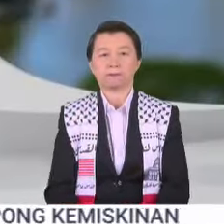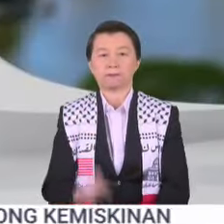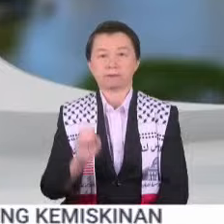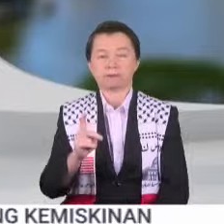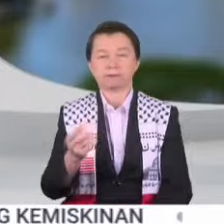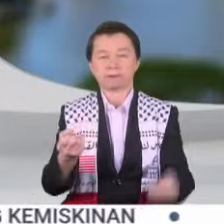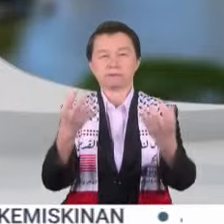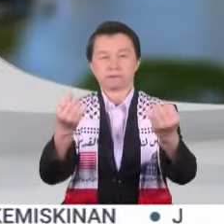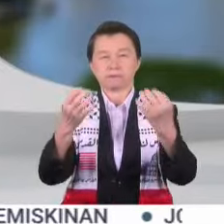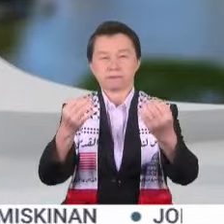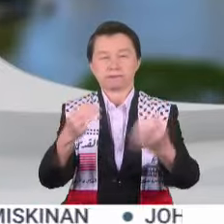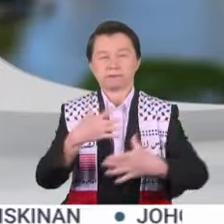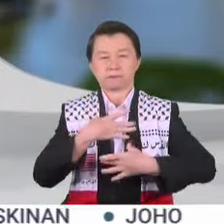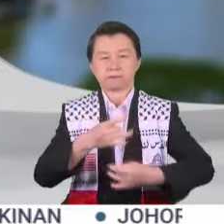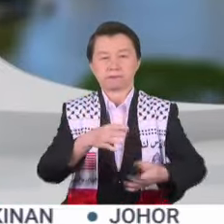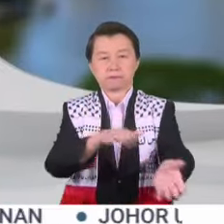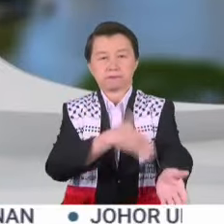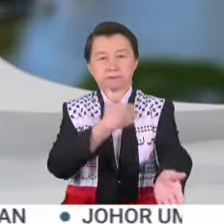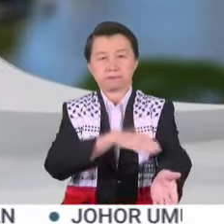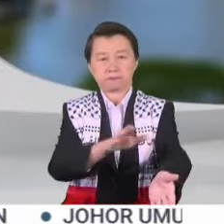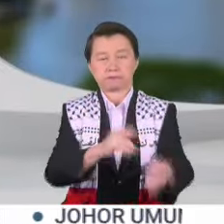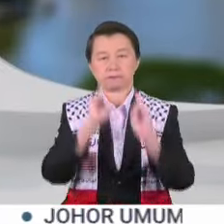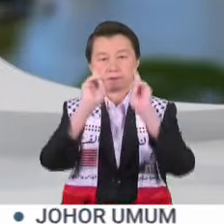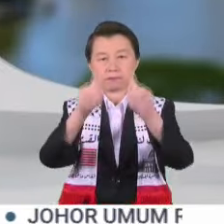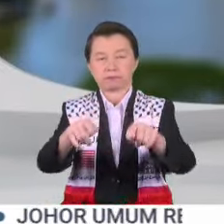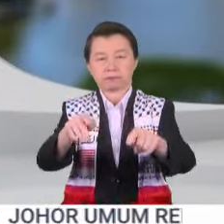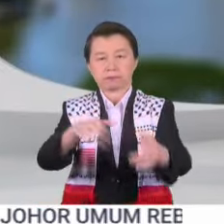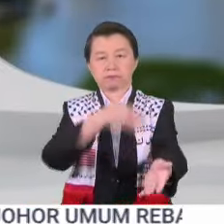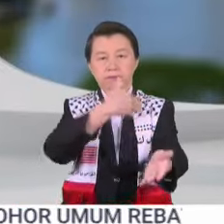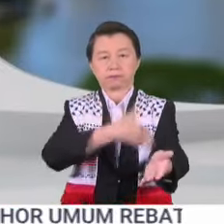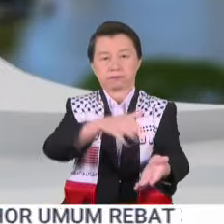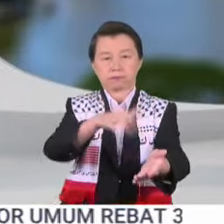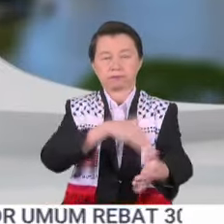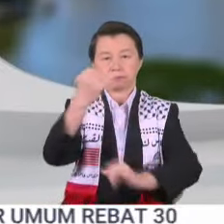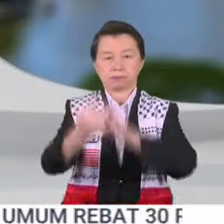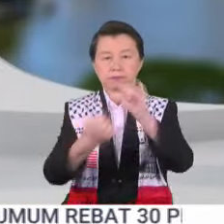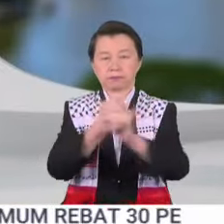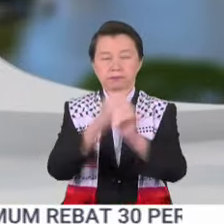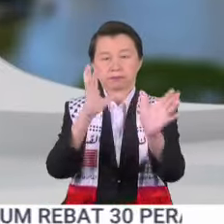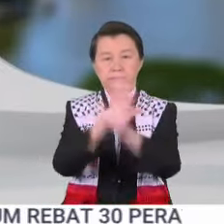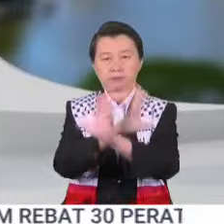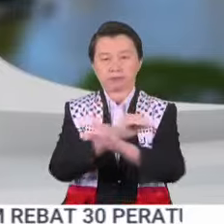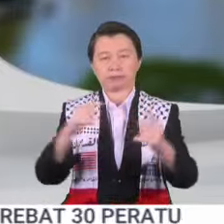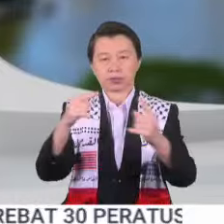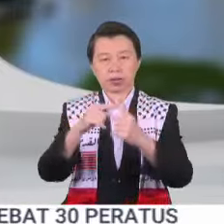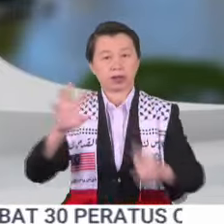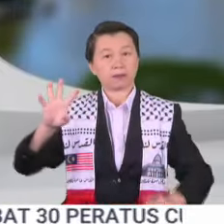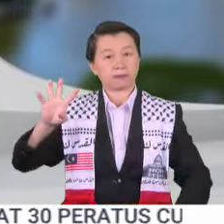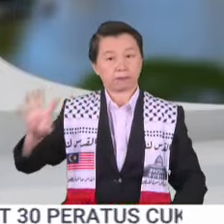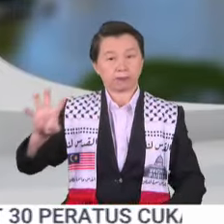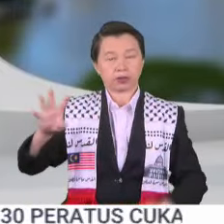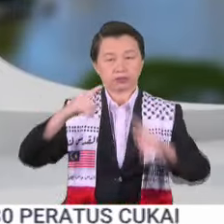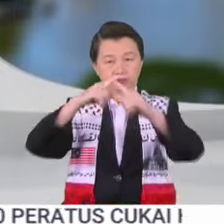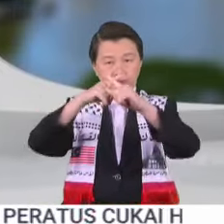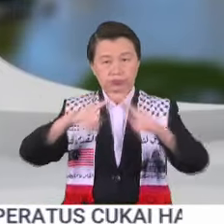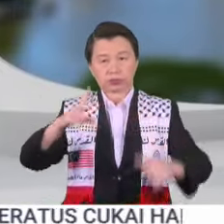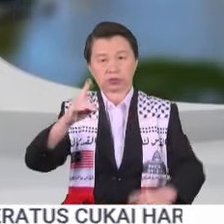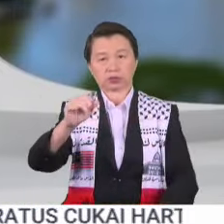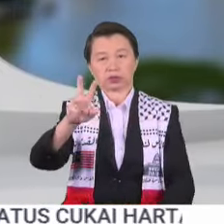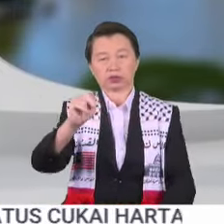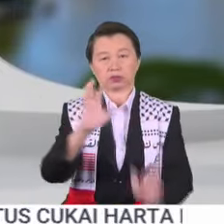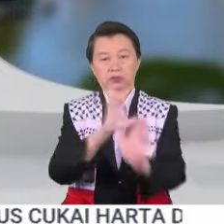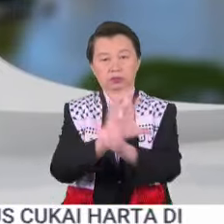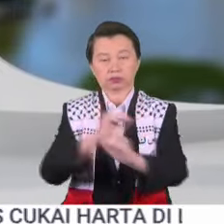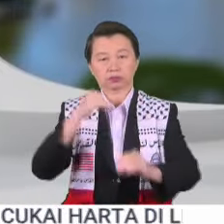Baik, ribuan peminat muzik dan seni yang hadir ke Festival Muzik dan Seni Antarabangsa Sarawak ke-4 SIFMA 4 di Dewan Undangan Negeri